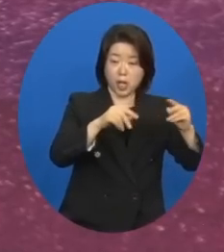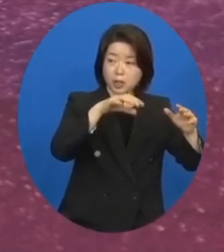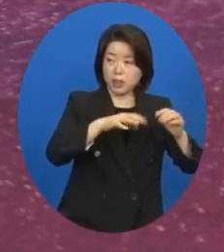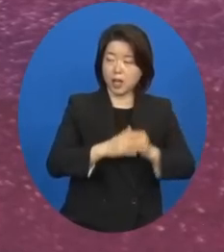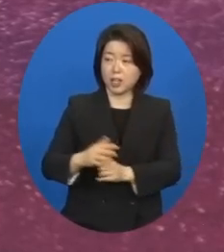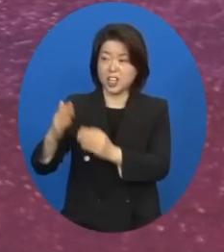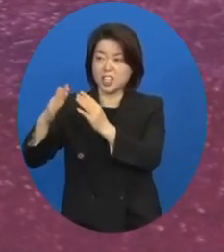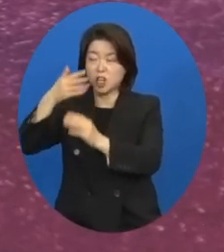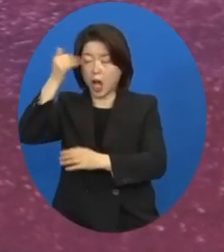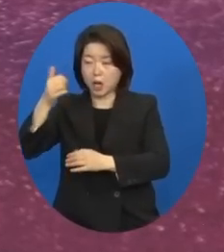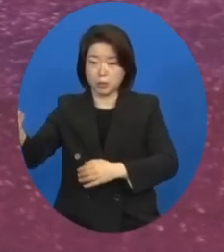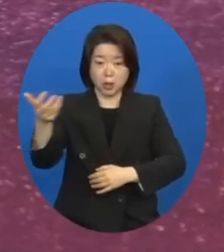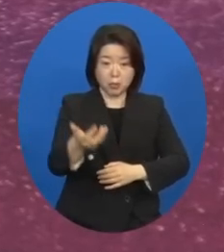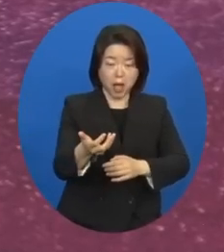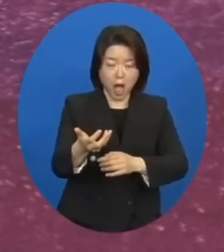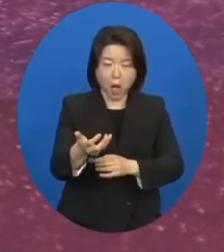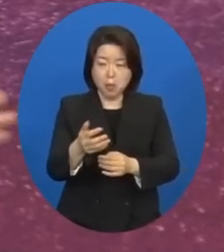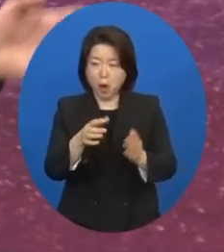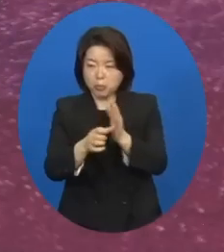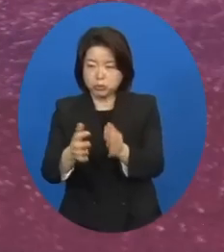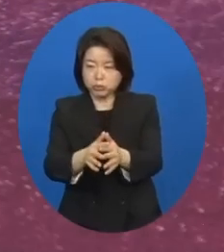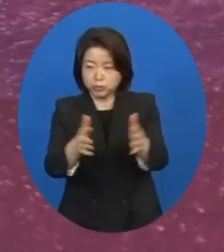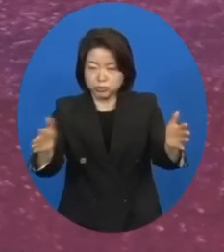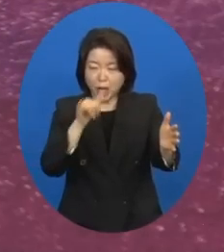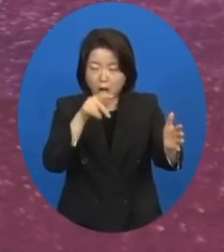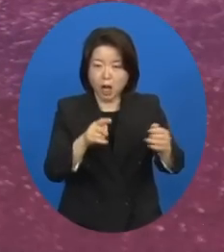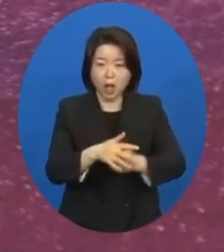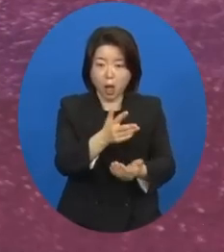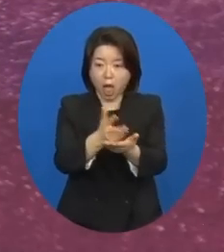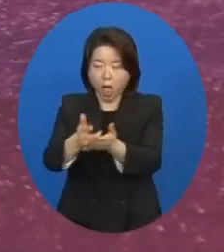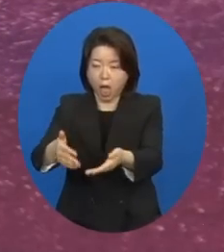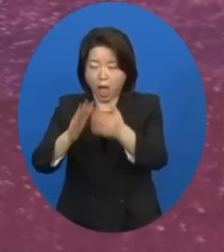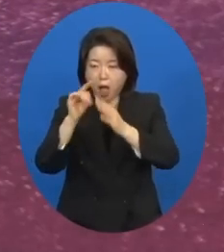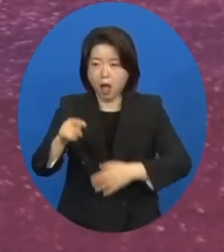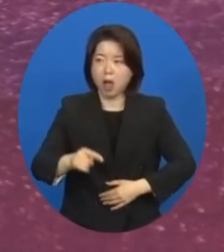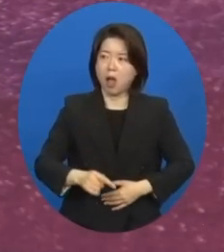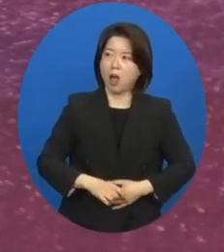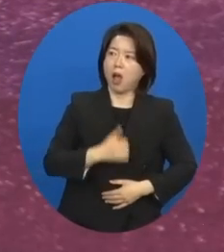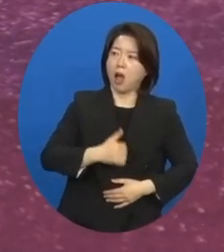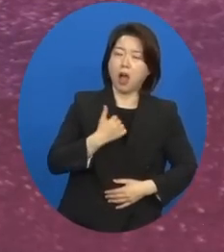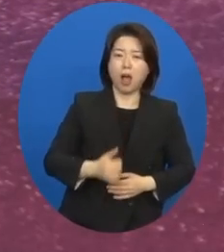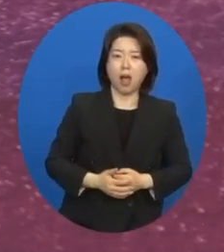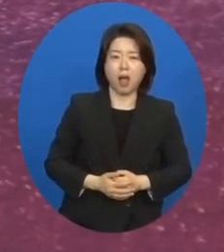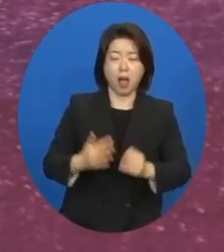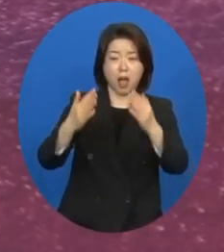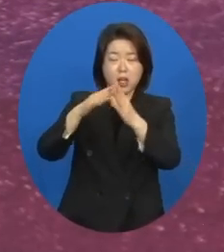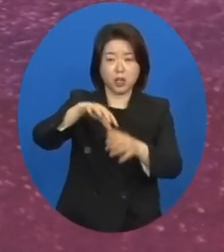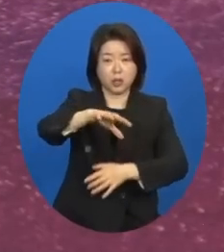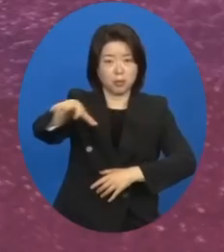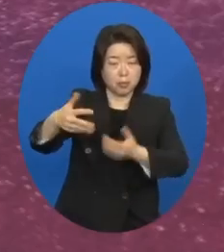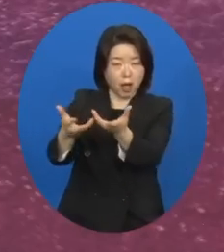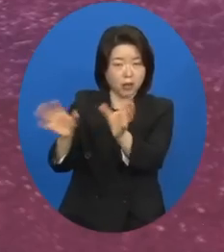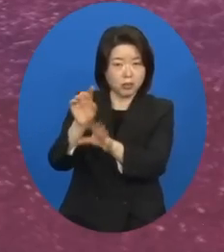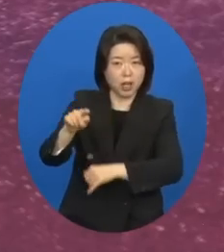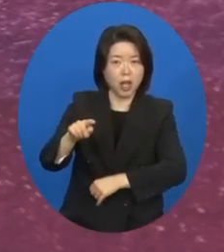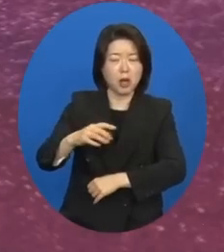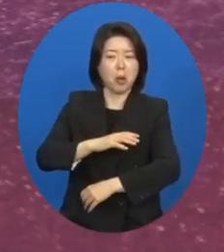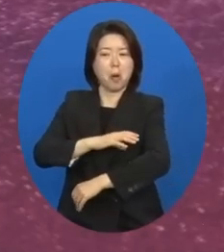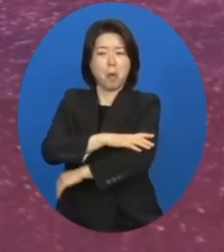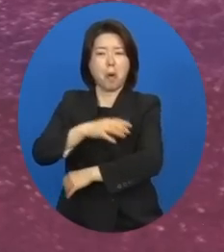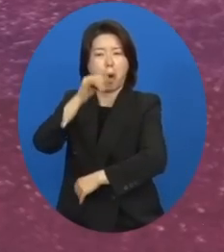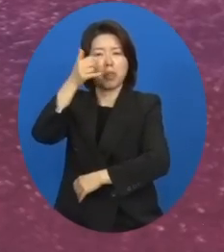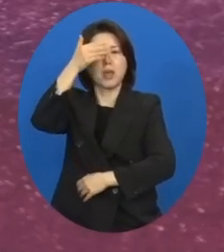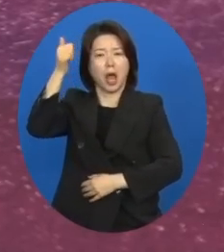가는데 주차장을 지었으니 더욱이 이 마을의 종친의 어르신이었기 때문에 많은 성도님들이 이런 얘기를